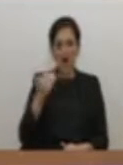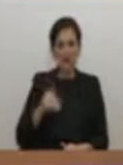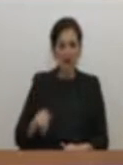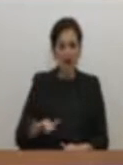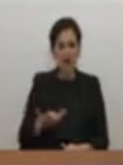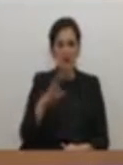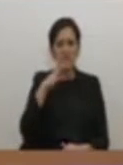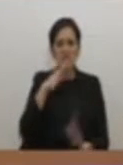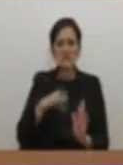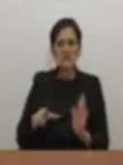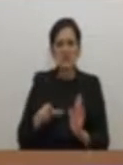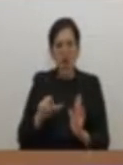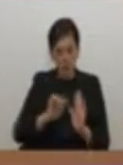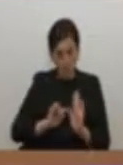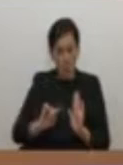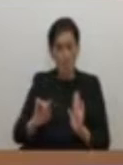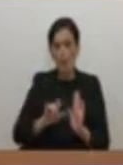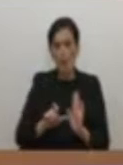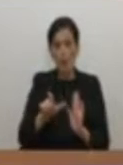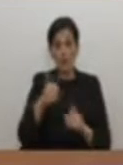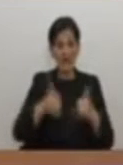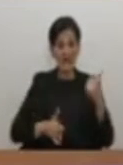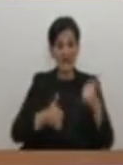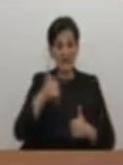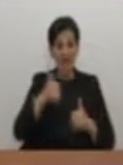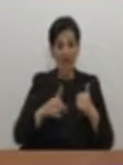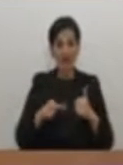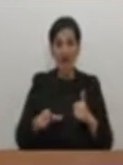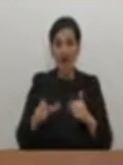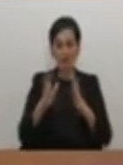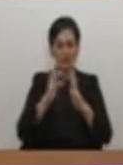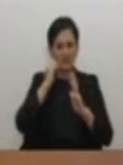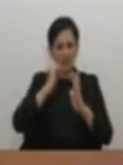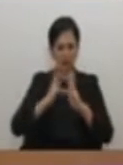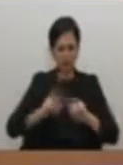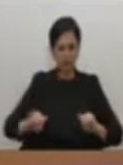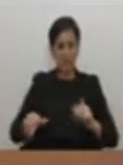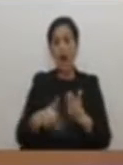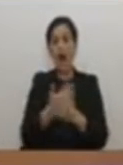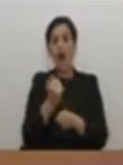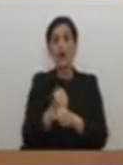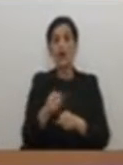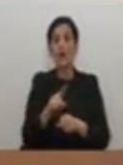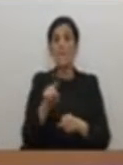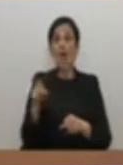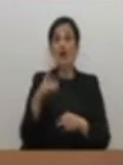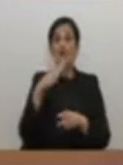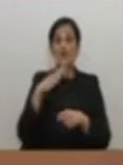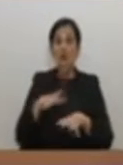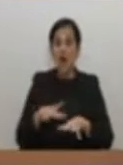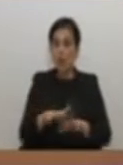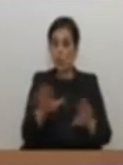წყალი ცოტა და მღრიე მოდიოდა. გამოცხადდა ტენდერი და ძველი არხები მოშალეს. ახალი გააკეთეს, მაგრამ ის მღრიე წყალი აღარ